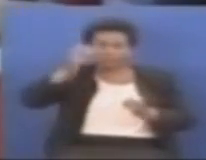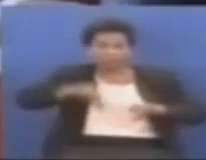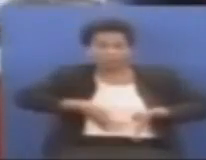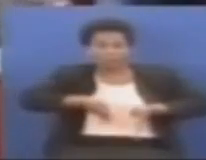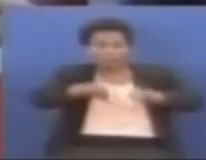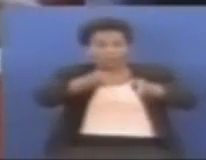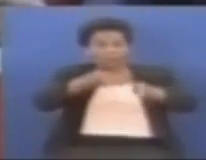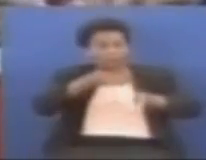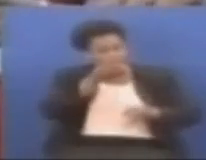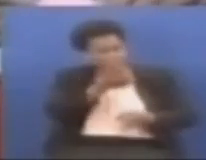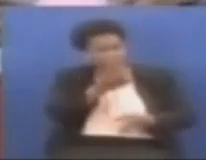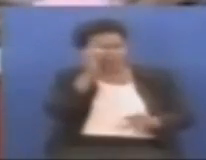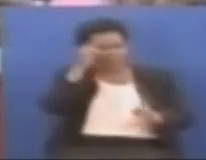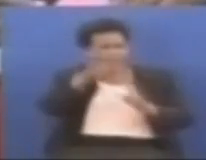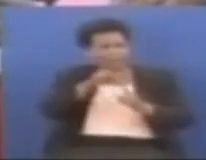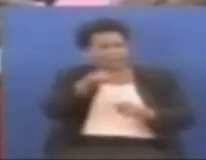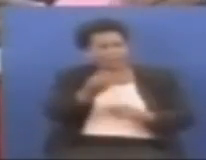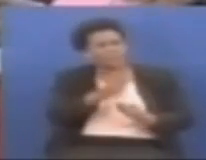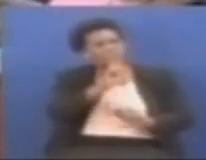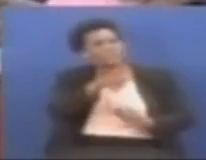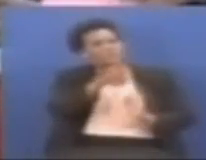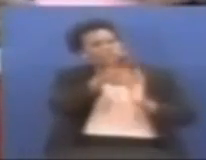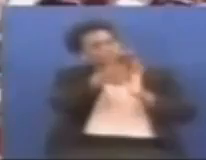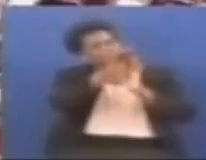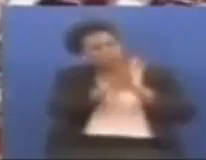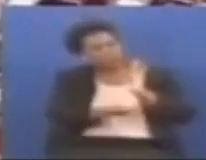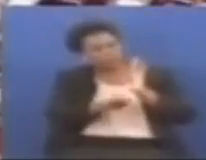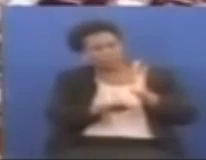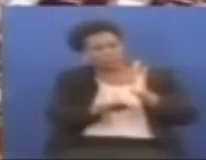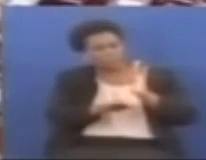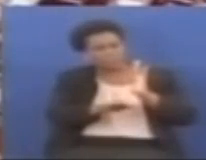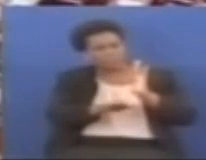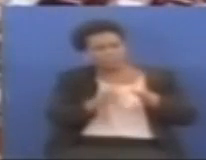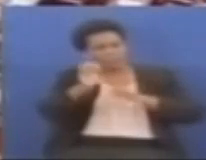kujengwa kwa kisasa na iweze kusaidia wananchi hawa?